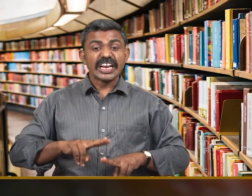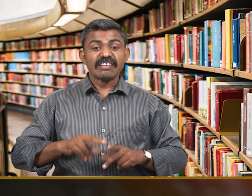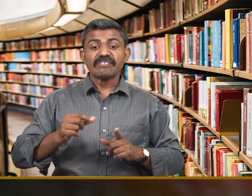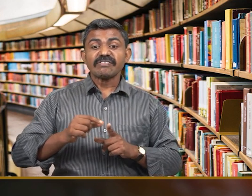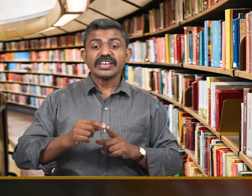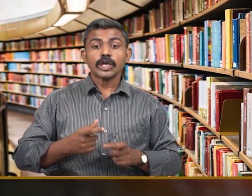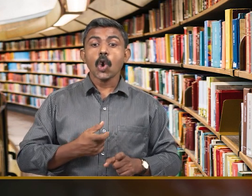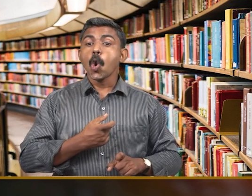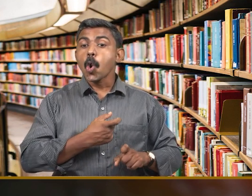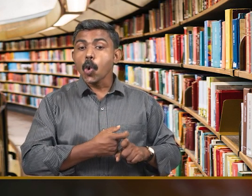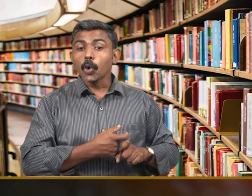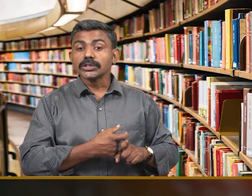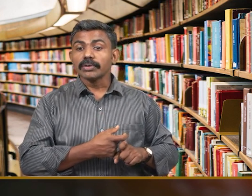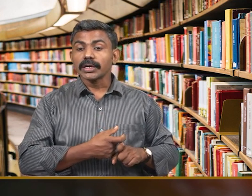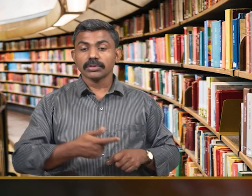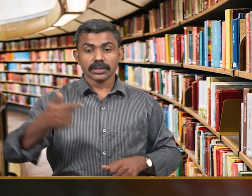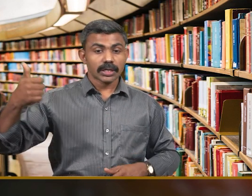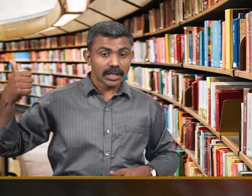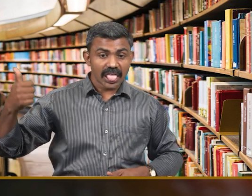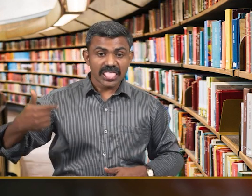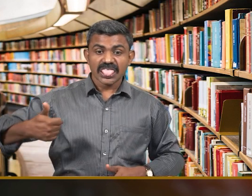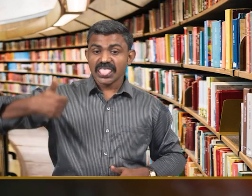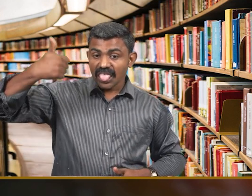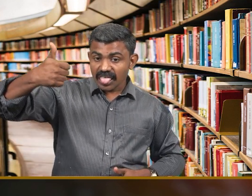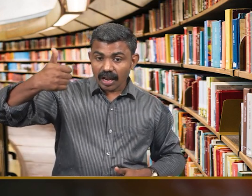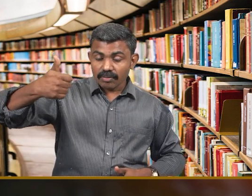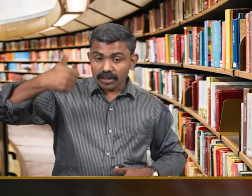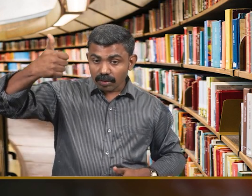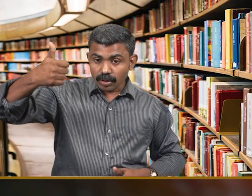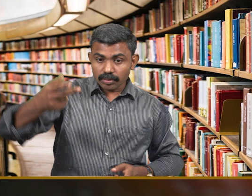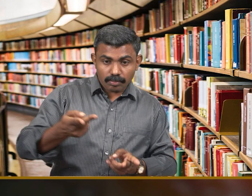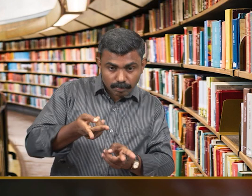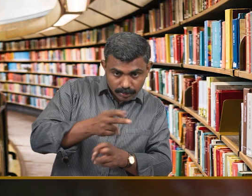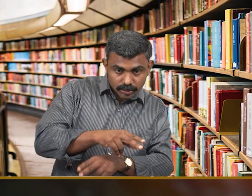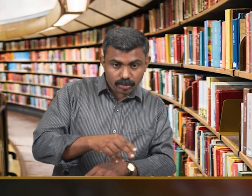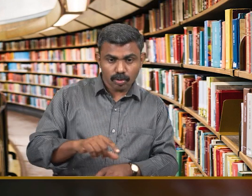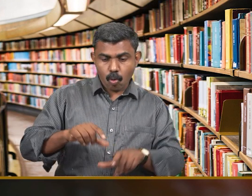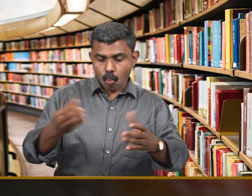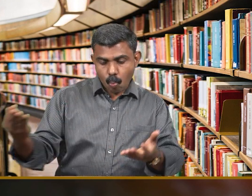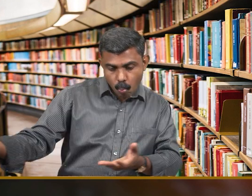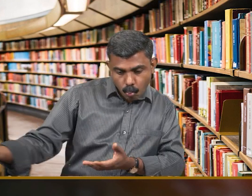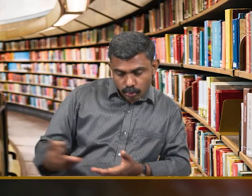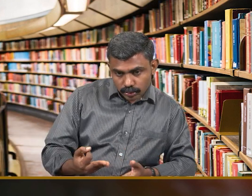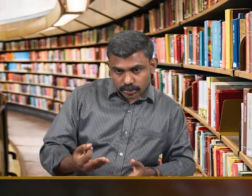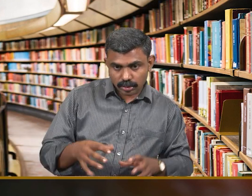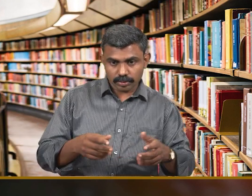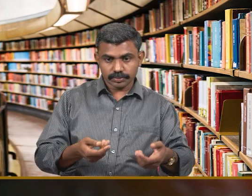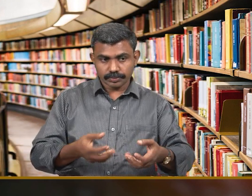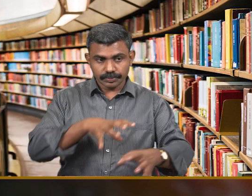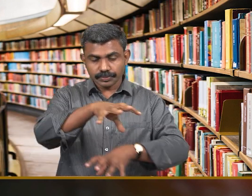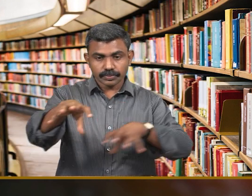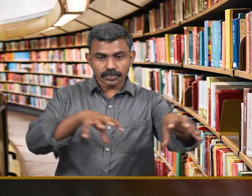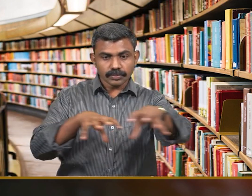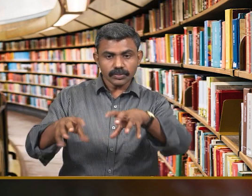பாட்டு அமோகமாக செய்கிறார். என்ன பண்ணால் புதிய பயங்கரமை கொள்கை அப்படிங்கிற ஒரு நியூ டீல் பாலிசி அதை கொண்டு வர்றாங்க. இது அதாவது உத்தரவாதம்